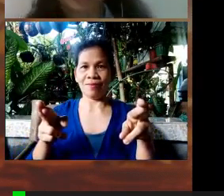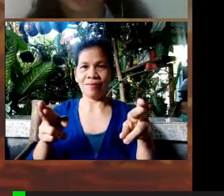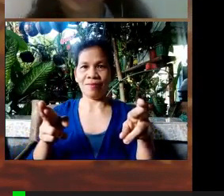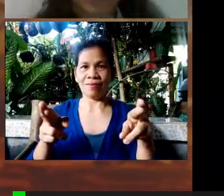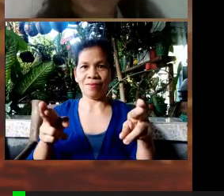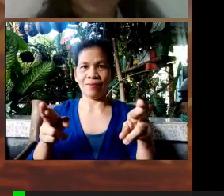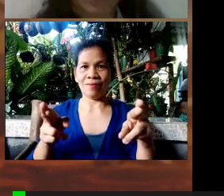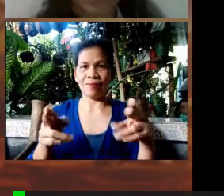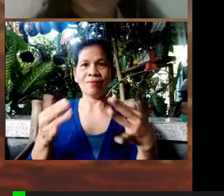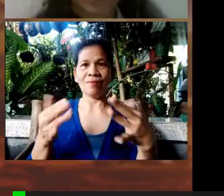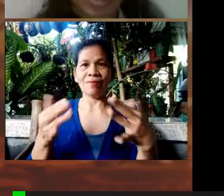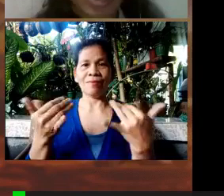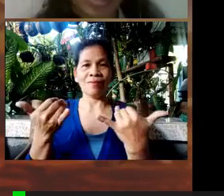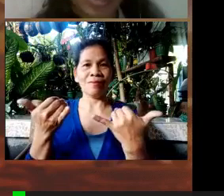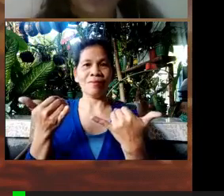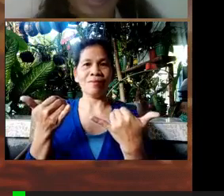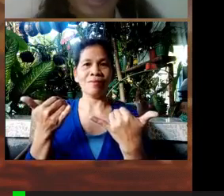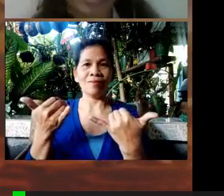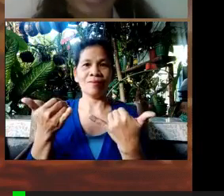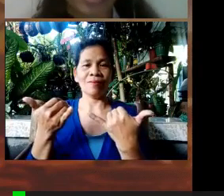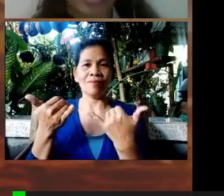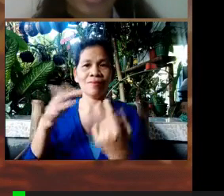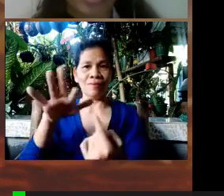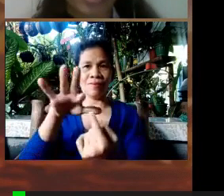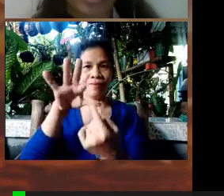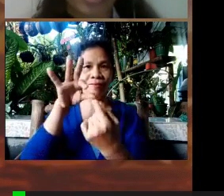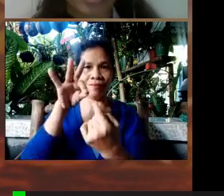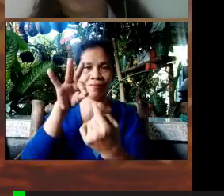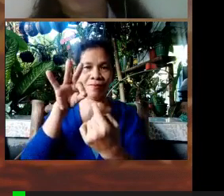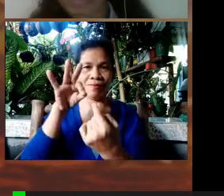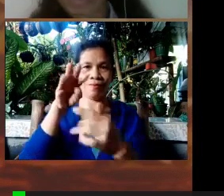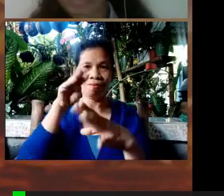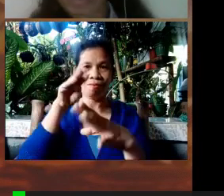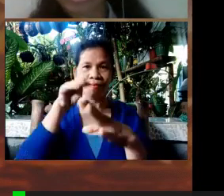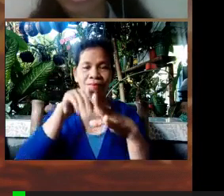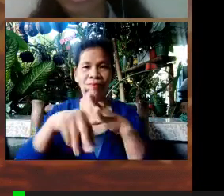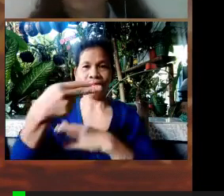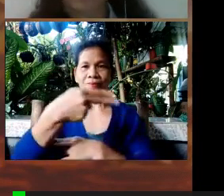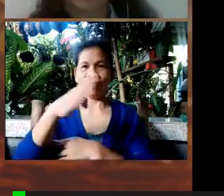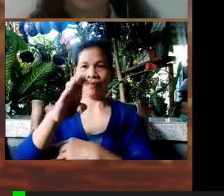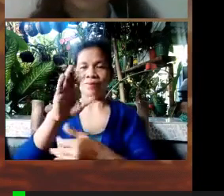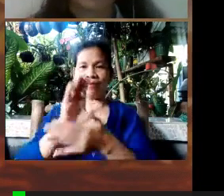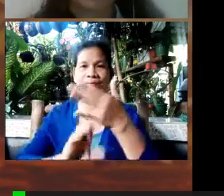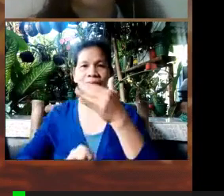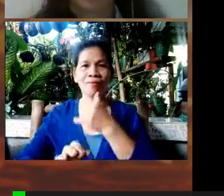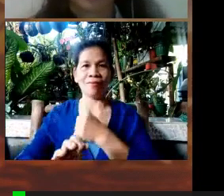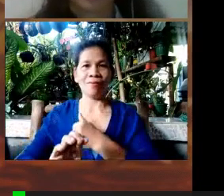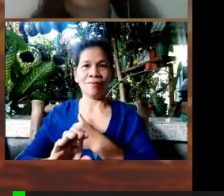Ito po ay matatagpuan po natin sa Hebreo, next po,